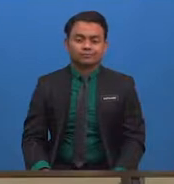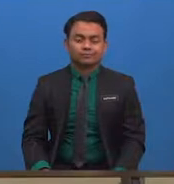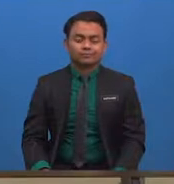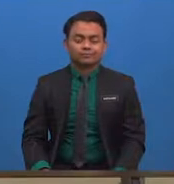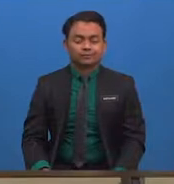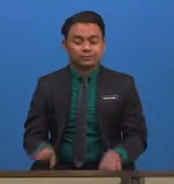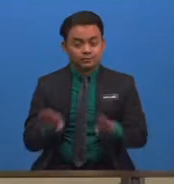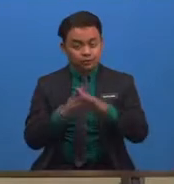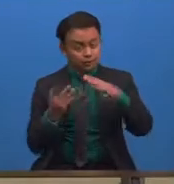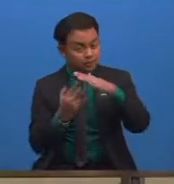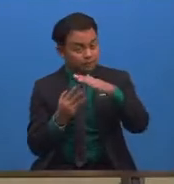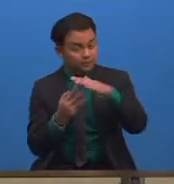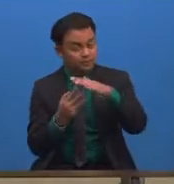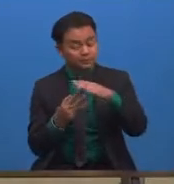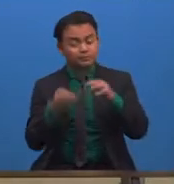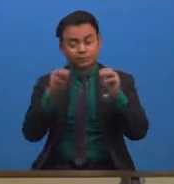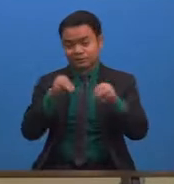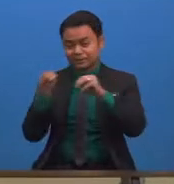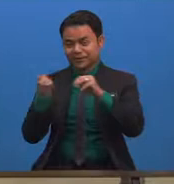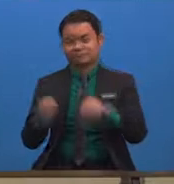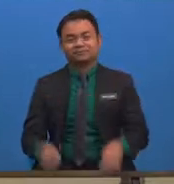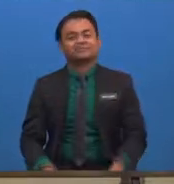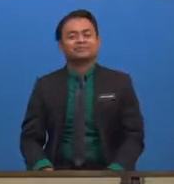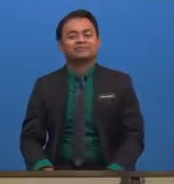Tutup api ya, murid-murid.